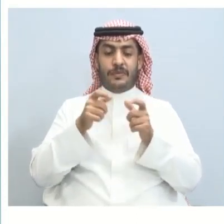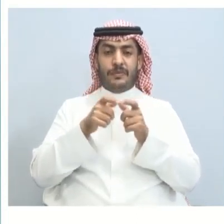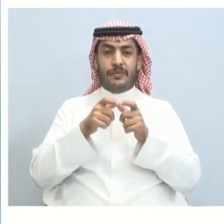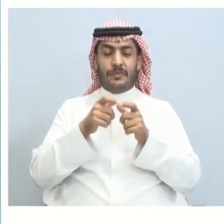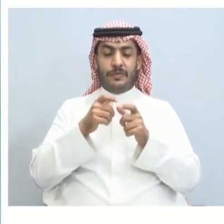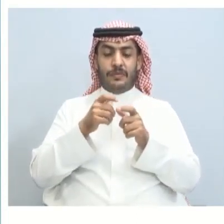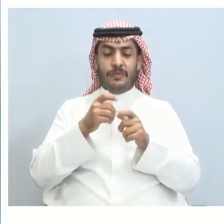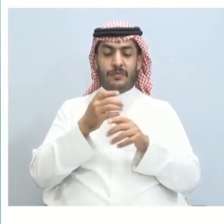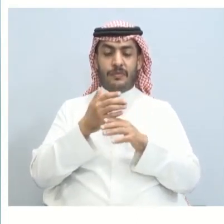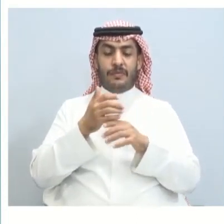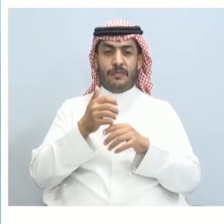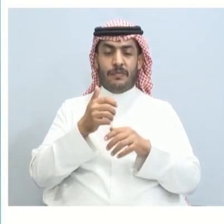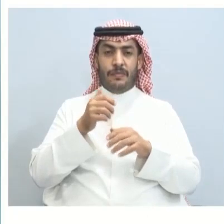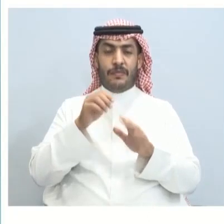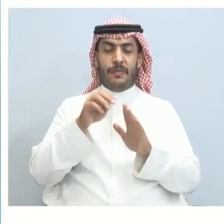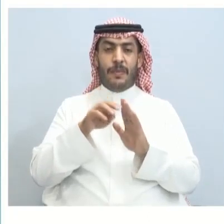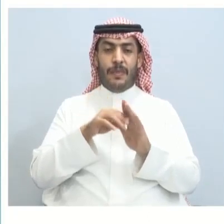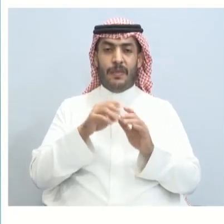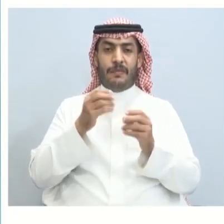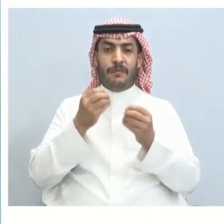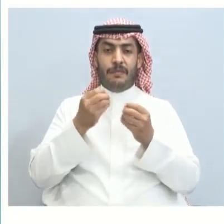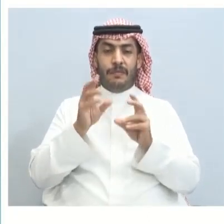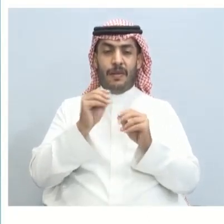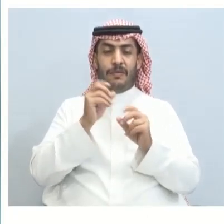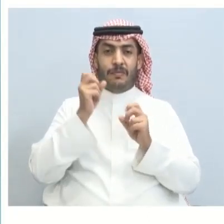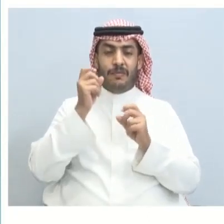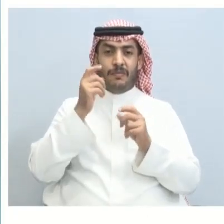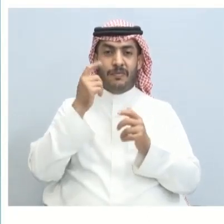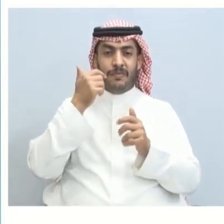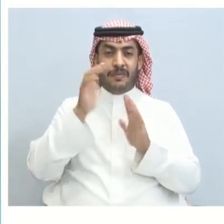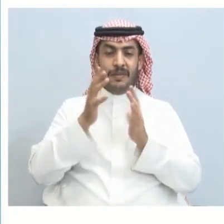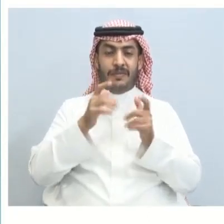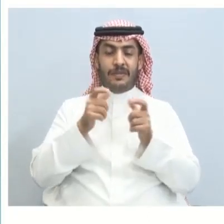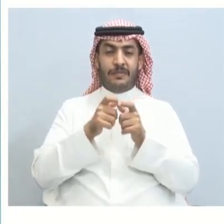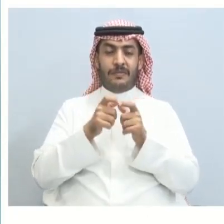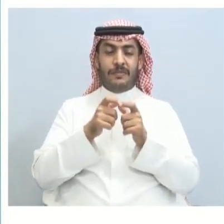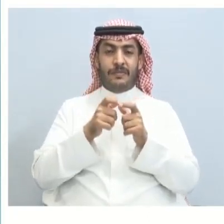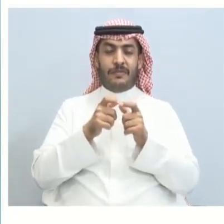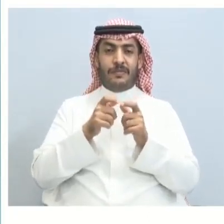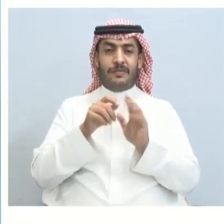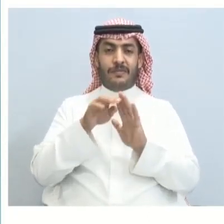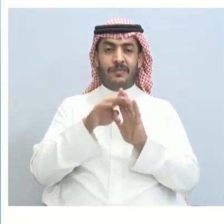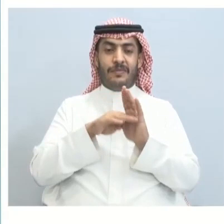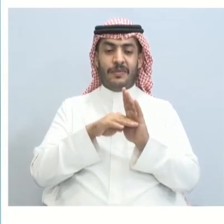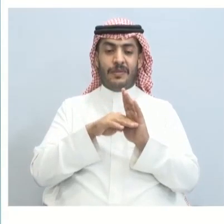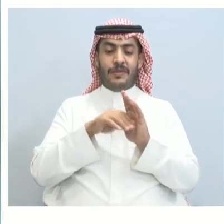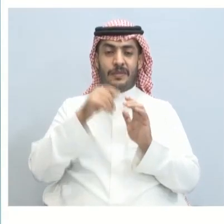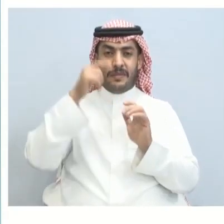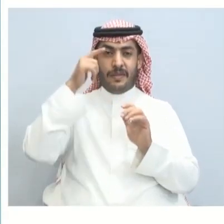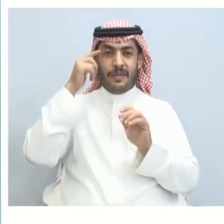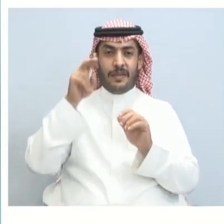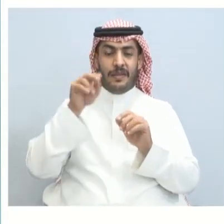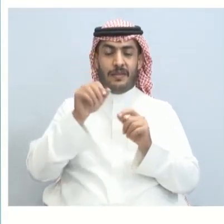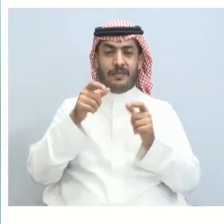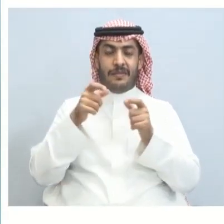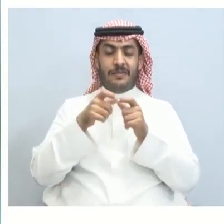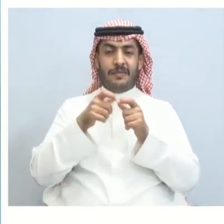اذا قد يقدم المشاركون بعض الملاحظات بعض الاقتراحات حول الاجتماع وتحديد ايضا اذا ما تم رفض هذه